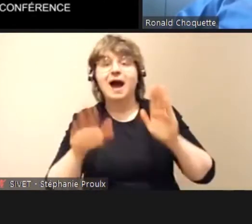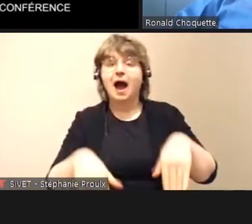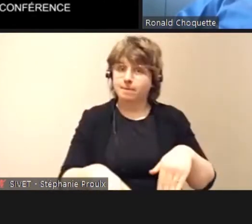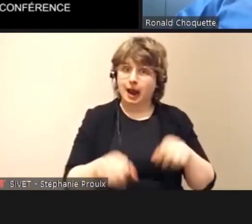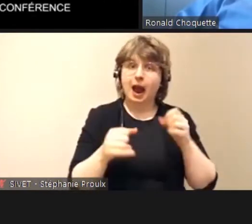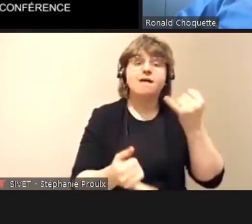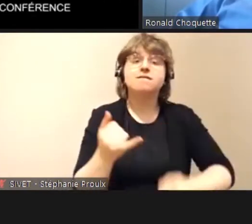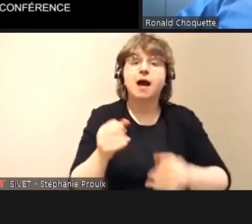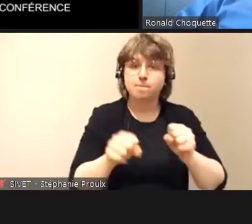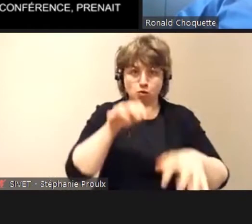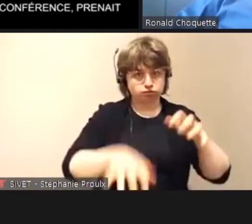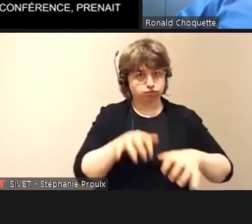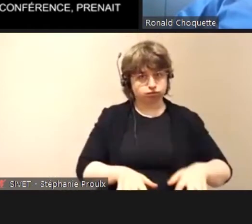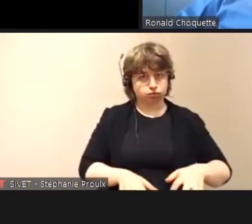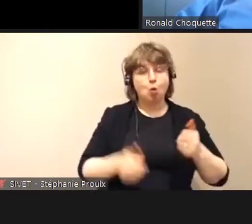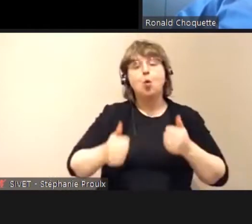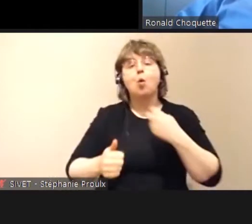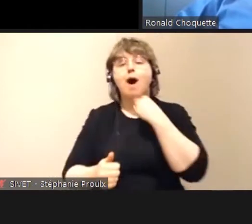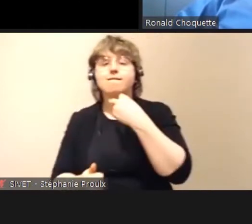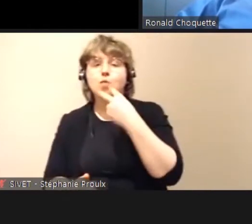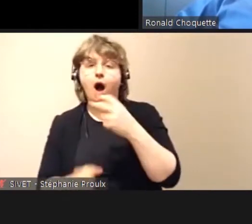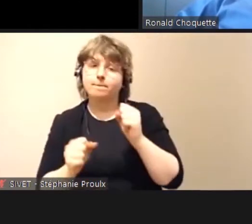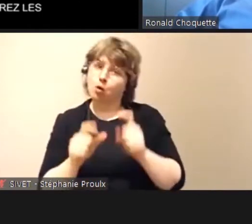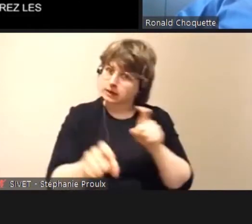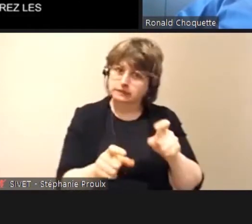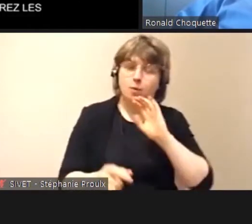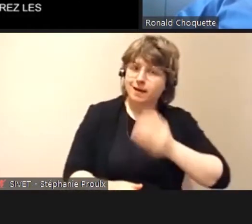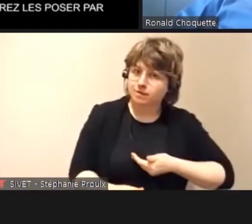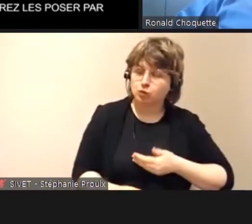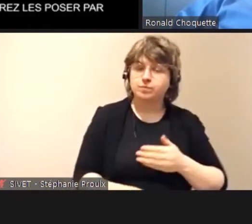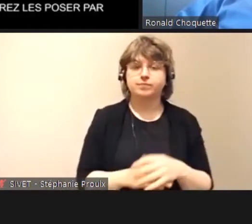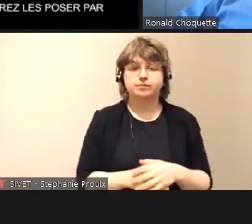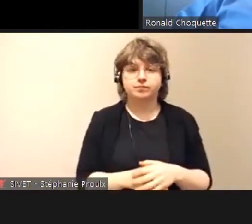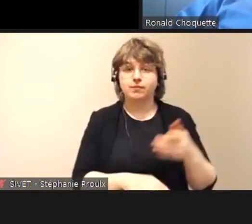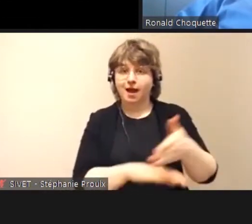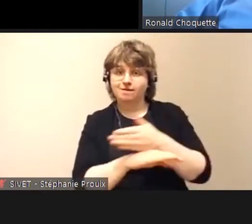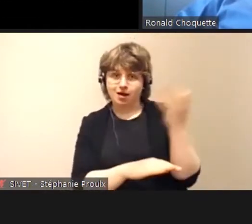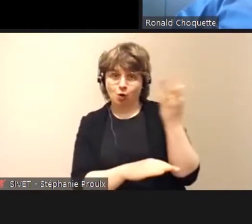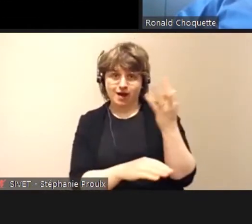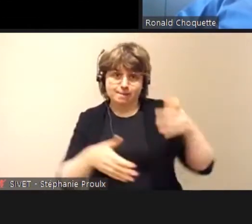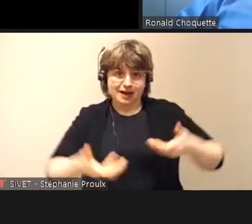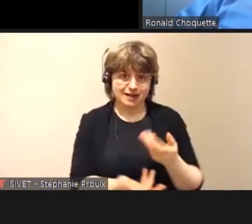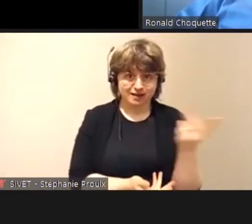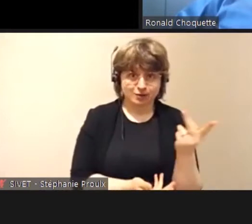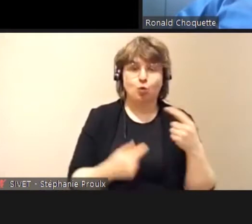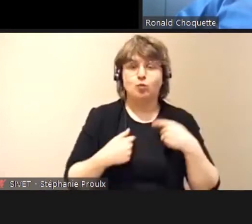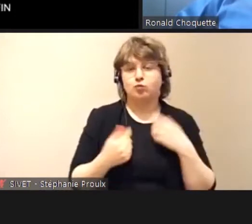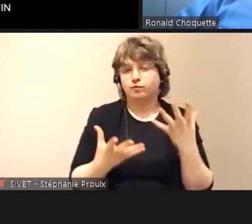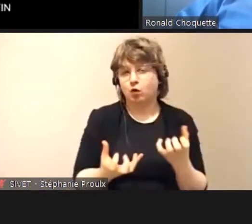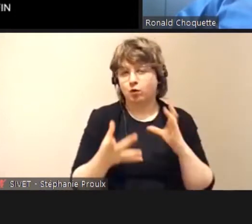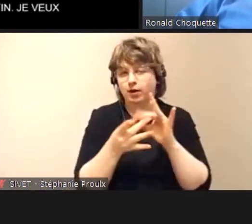écrit, soit oralement à la fin complètement. Avant de vous présenter nos conférenciers, je veux aussi mentionner